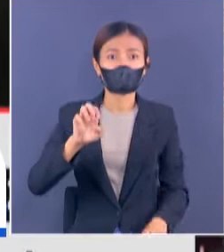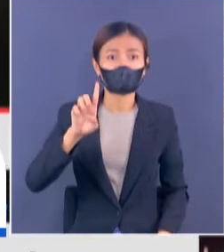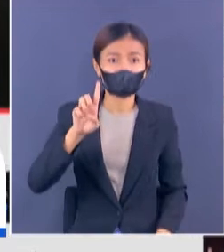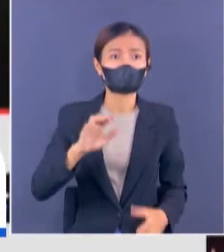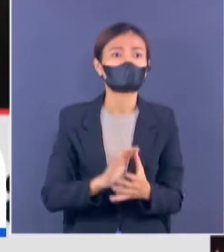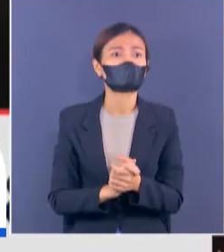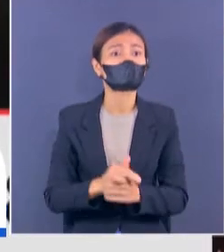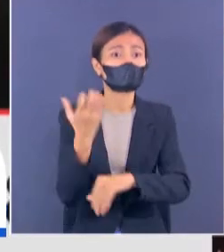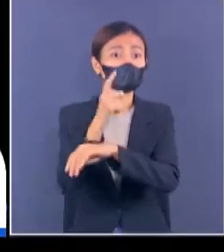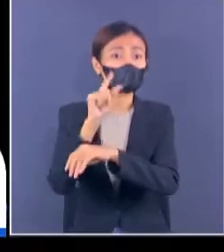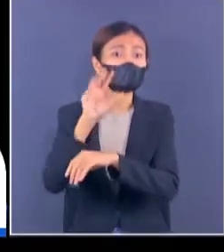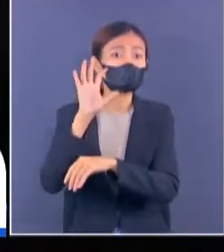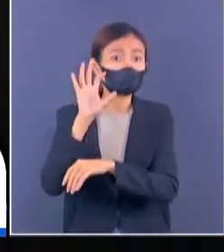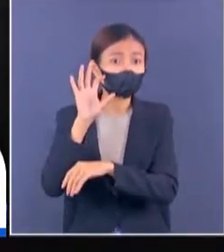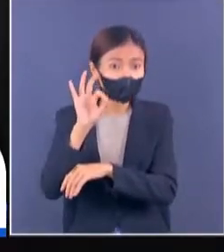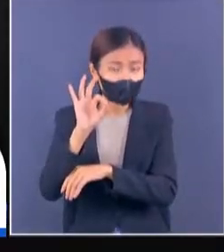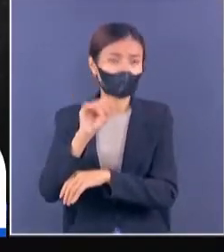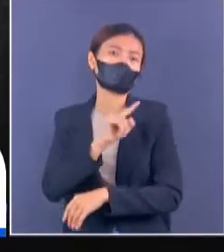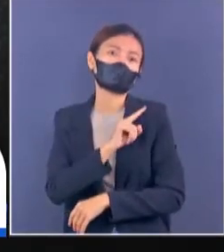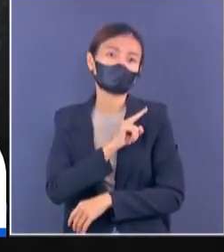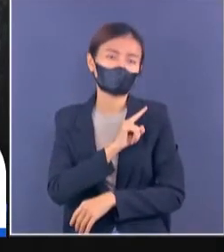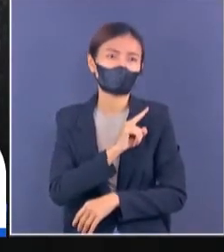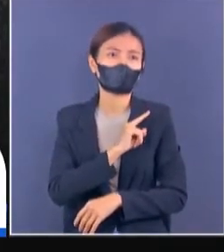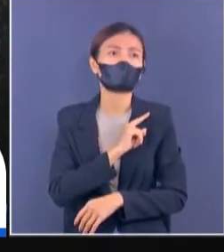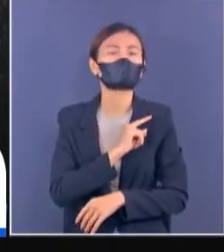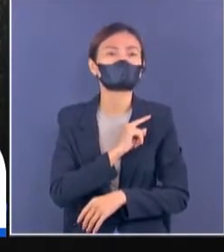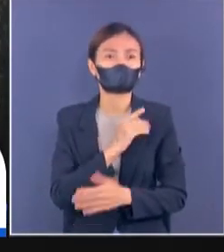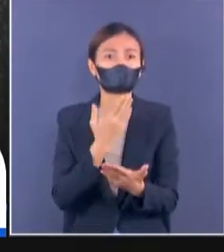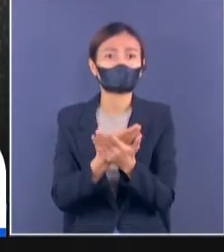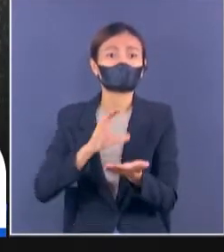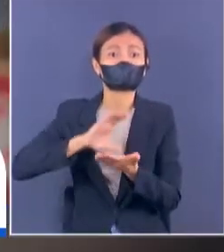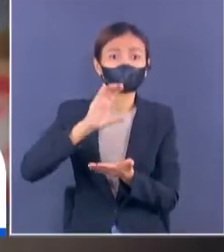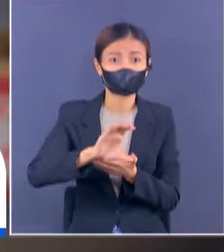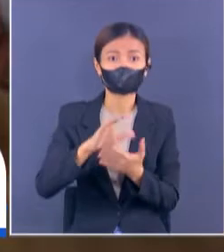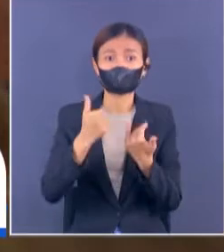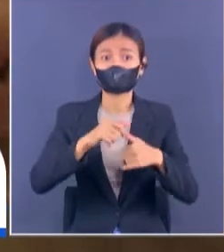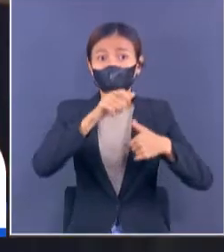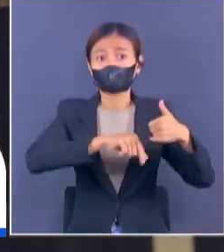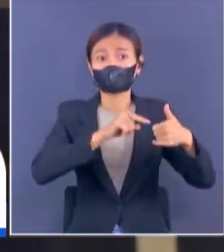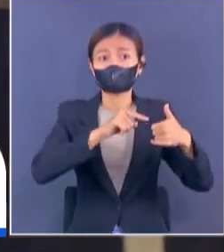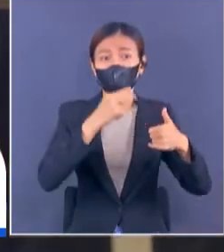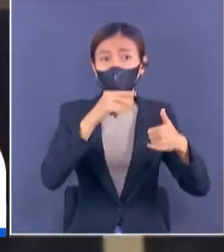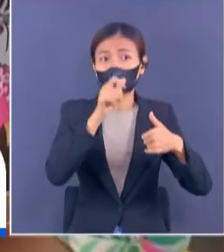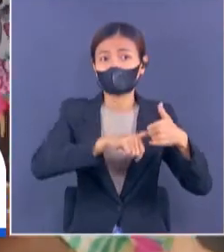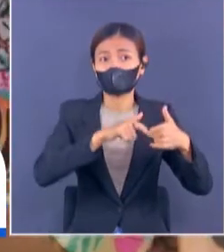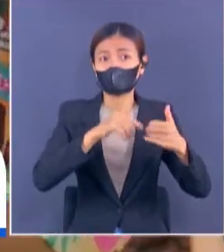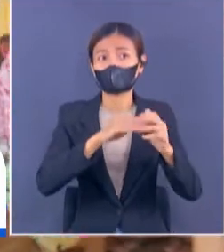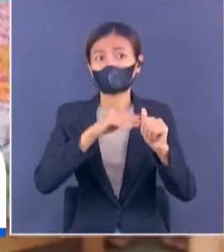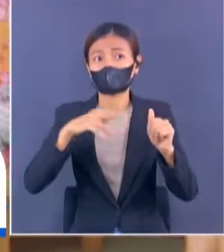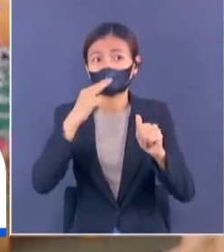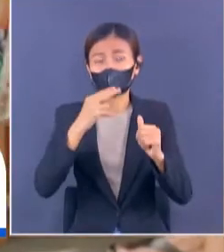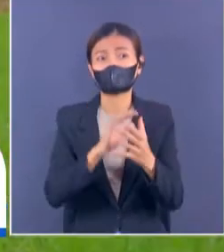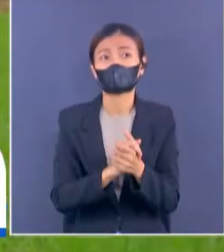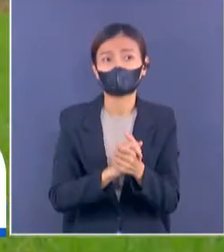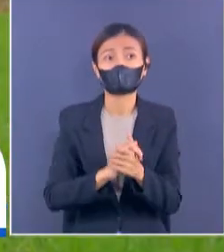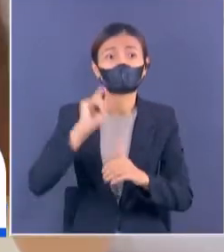โมโนออริจินัลส์ในเครือโมโนเนสนะคะที่ได้เน็ตไอดอลคนดังผู้ใหญ่บ้านฟินแลนด์นำทีมวาวพราว